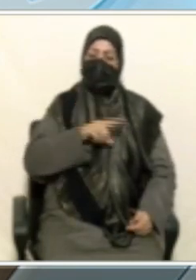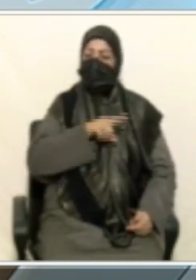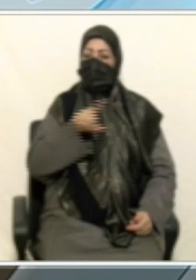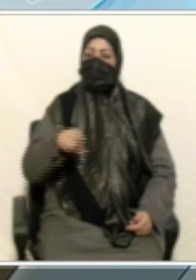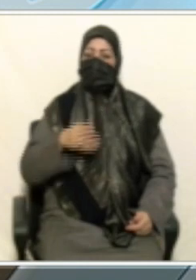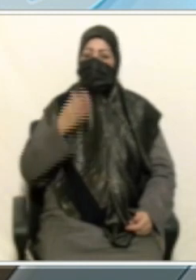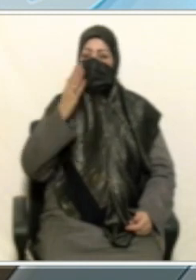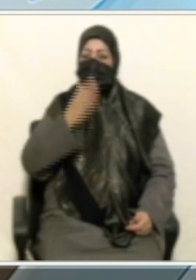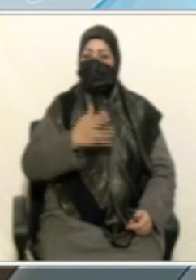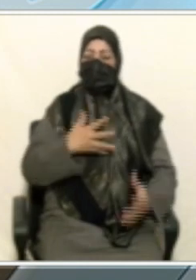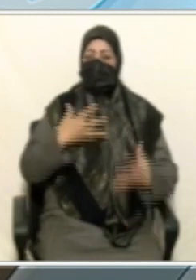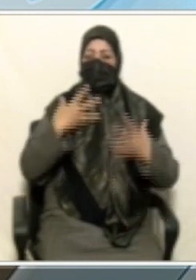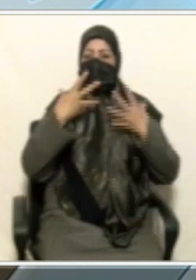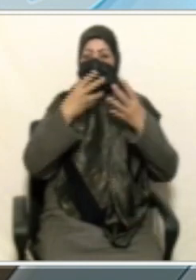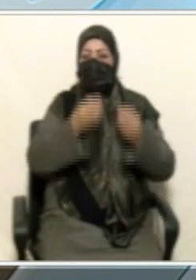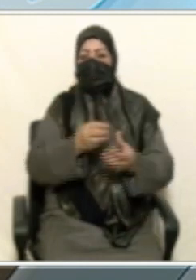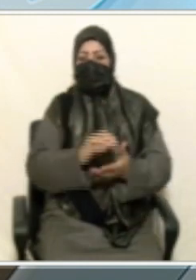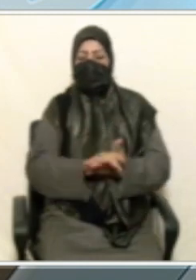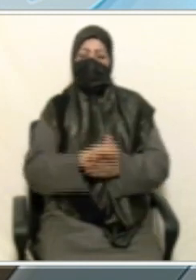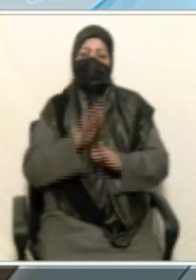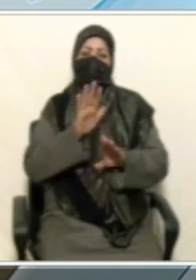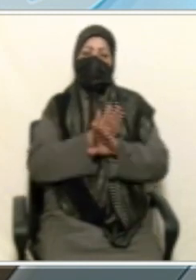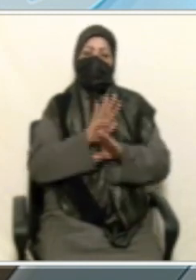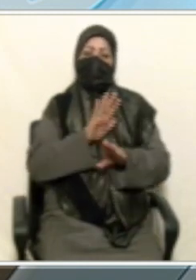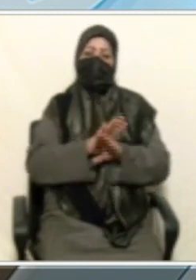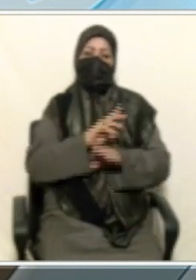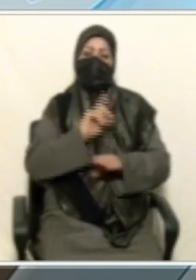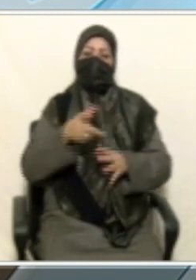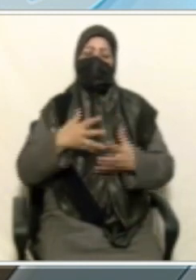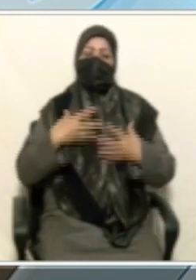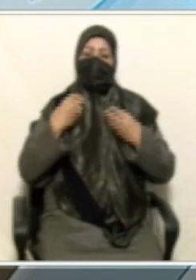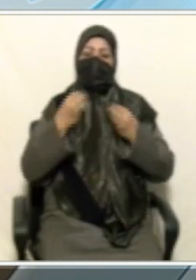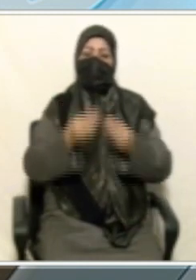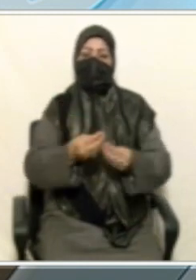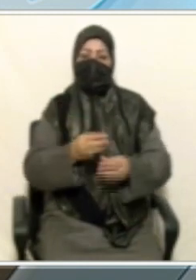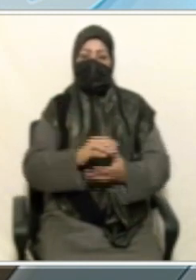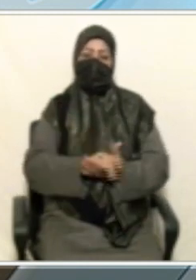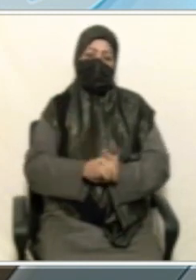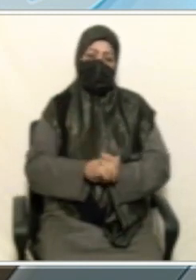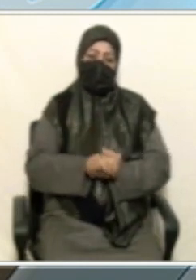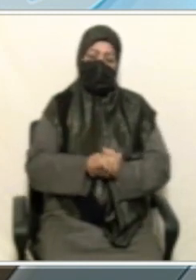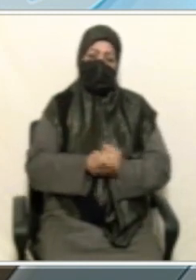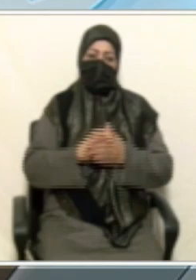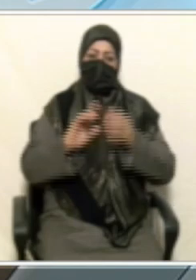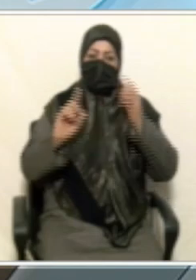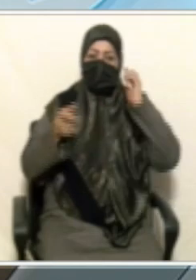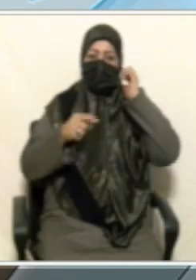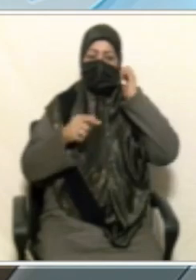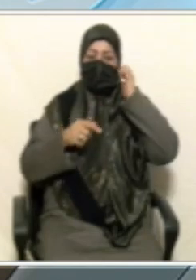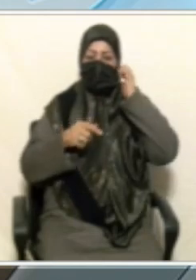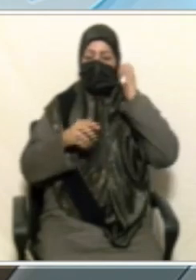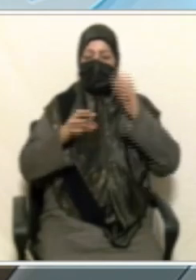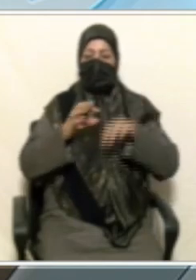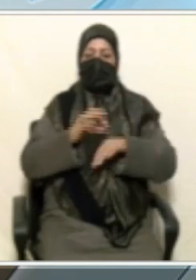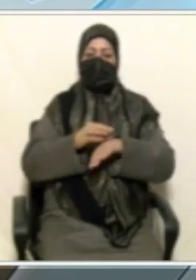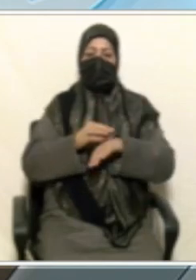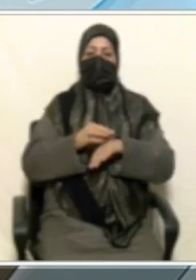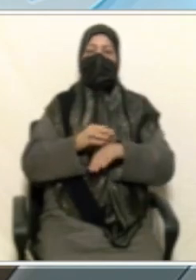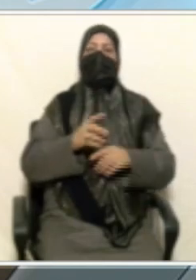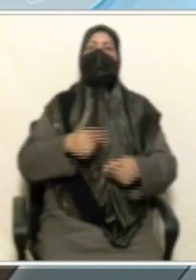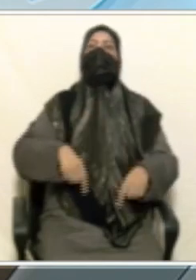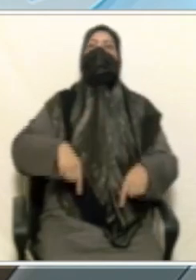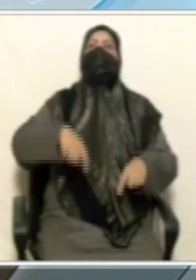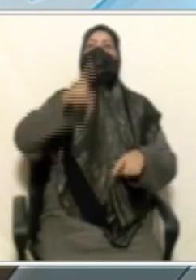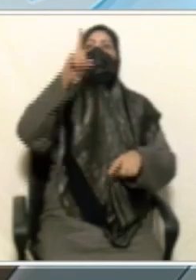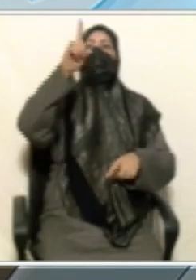إليه برا بهما. وقلوب العباد بين أصبعين من أصابع الله سبحانه وتعالى يقلبها كيف يشاء، كما قال النبي صلى